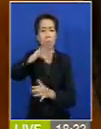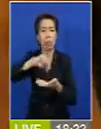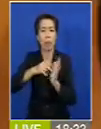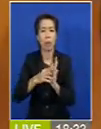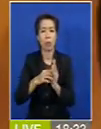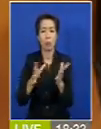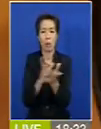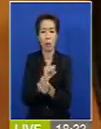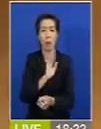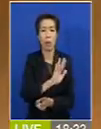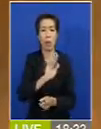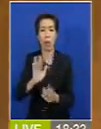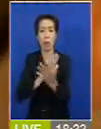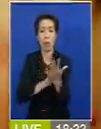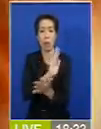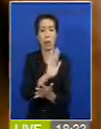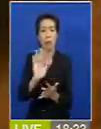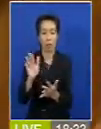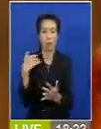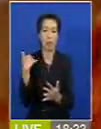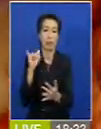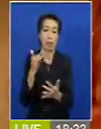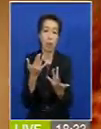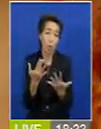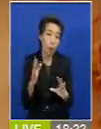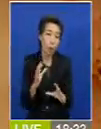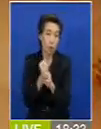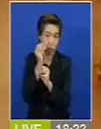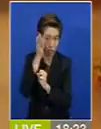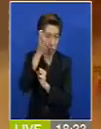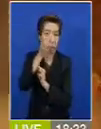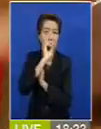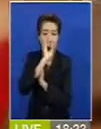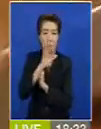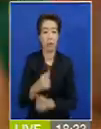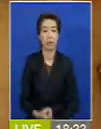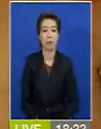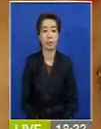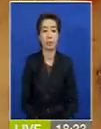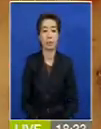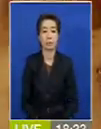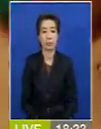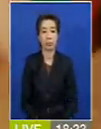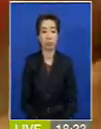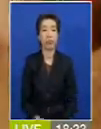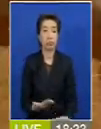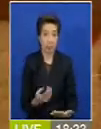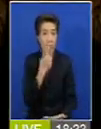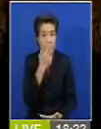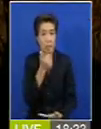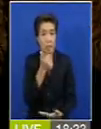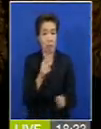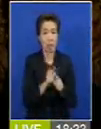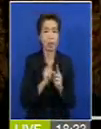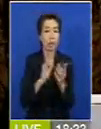ทศแต่ก็มีความละเอียดอ่อนอยู่นะครับความคืบหน้าอย่างไรก็จะนำมาติดตามอย่างใกล้ชิดครับ แต่ก็ถือเป็นเรื่องดีนะคะ